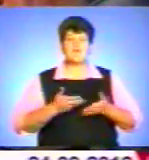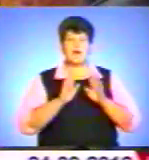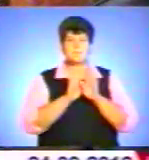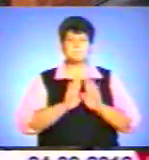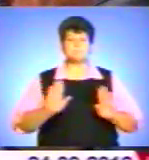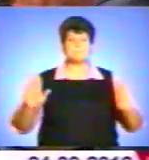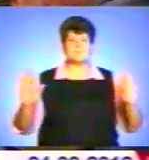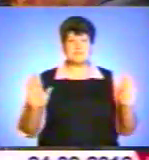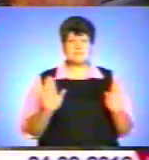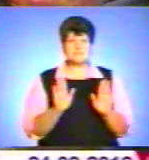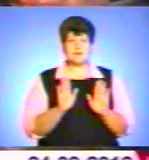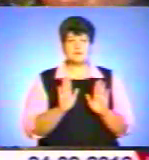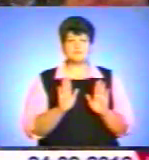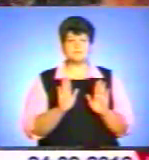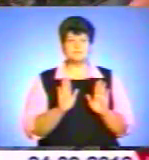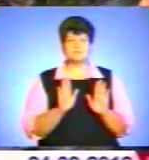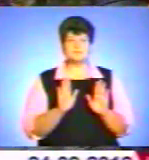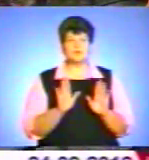пісня,